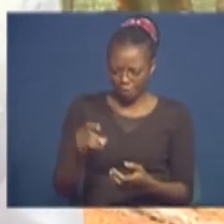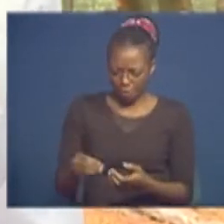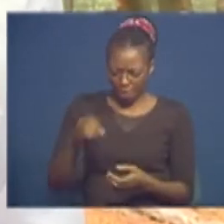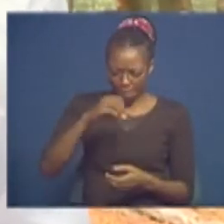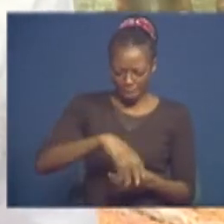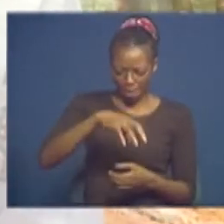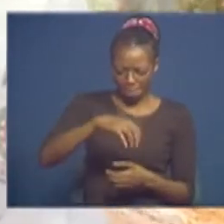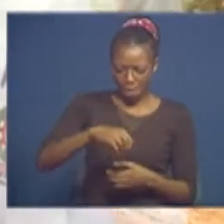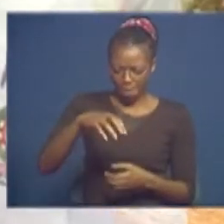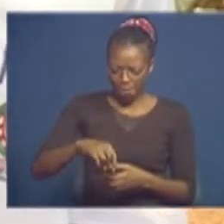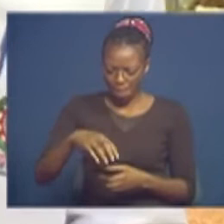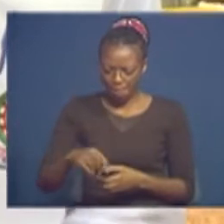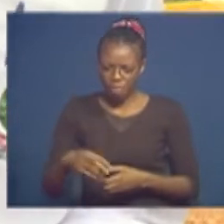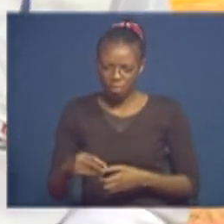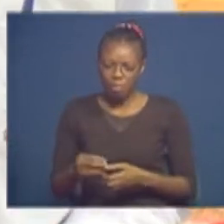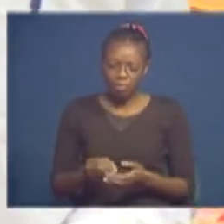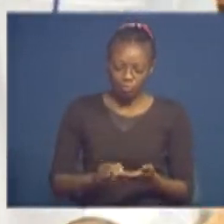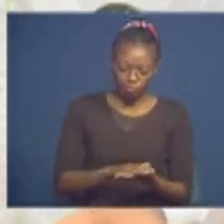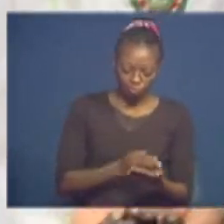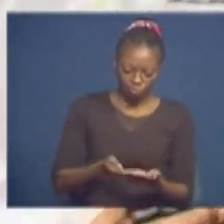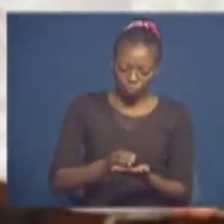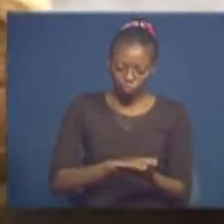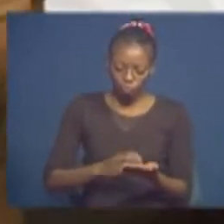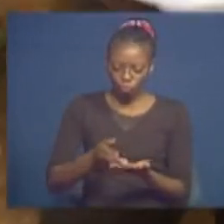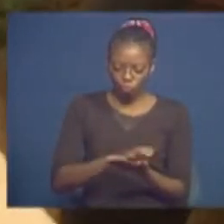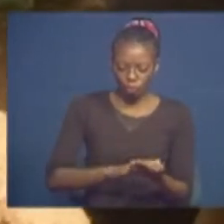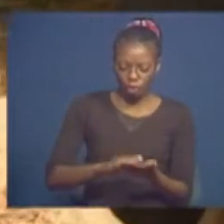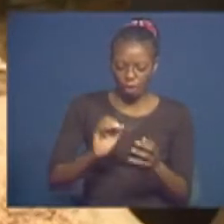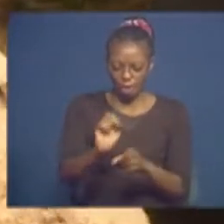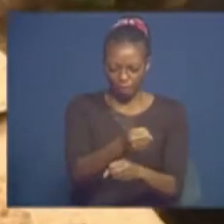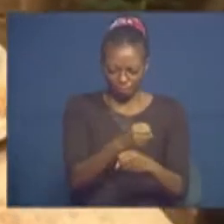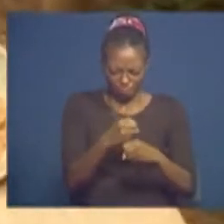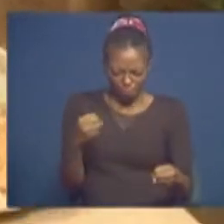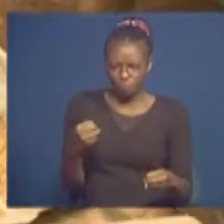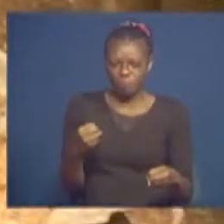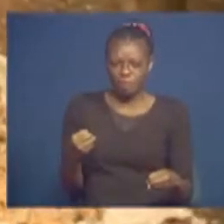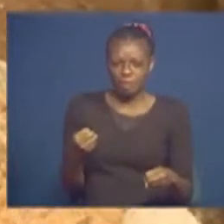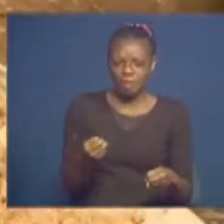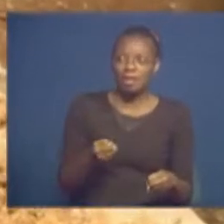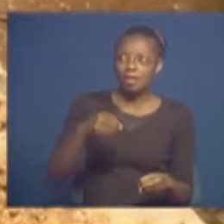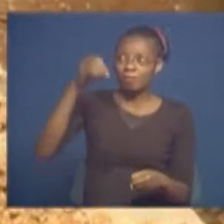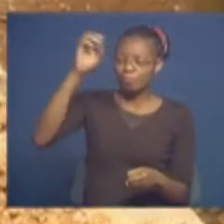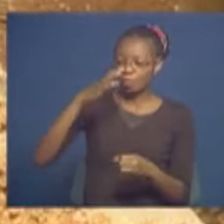kutoa hizi mbegu ili itoke, tukuje tuanike jinsi mnavyoona